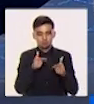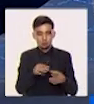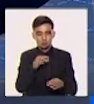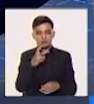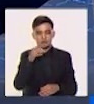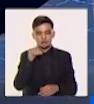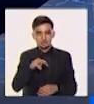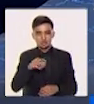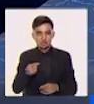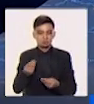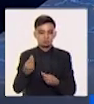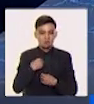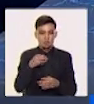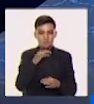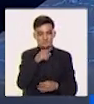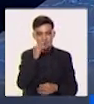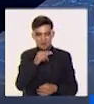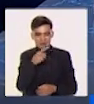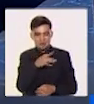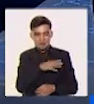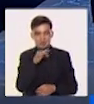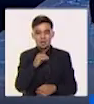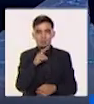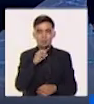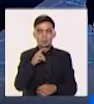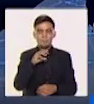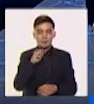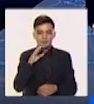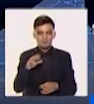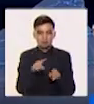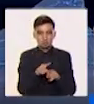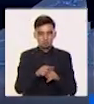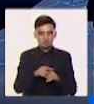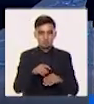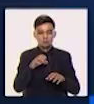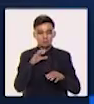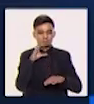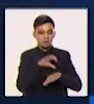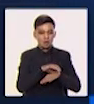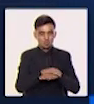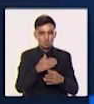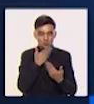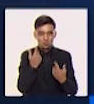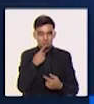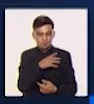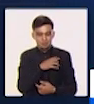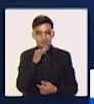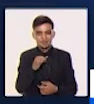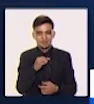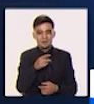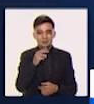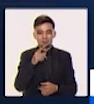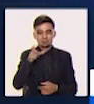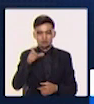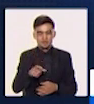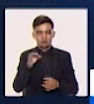кінәлап отыр. Алайда Көпбаевтың заңсыз әрекетке жол бергендігіне ешқандай дәлел жоқ дейді. Бір ғана айыптаушының құр сөзіне бола